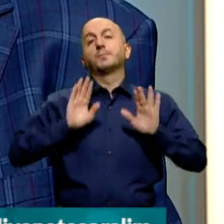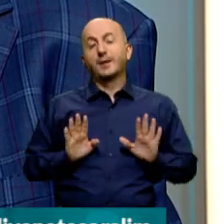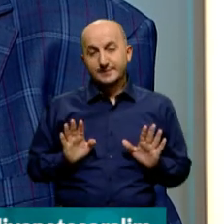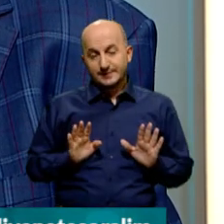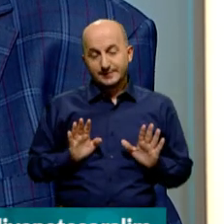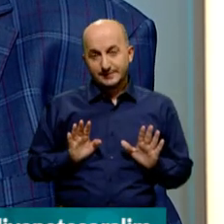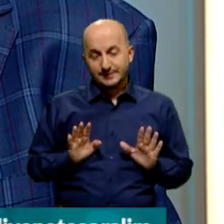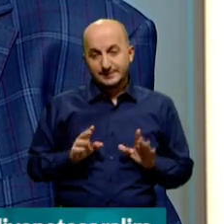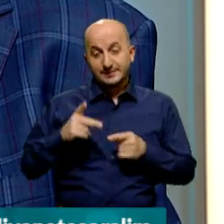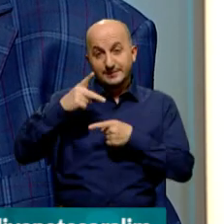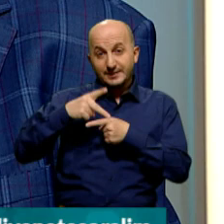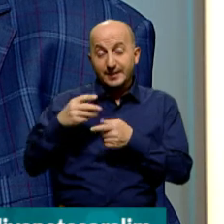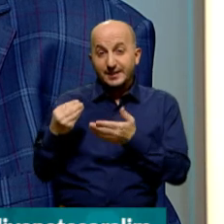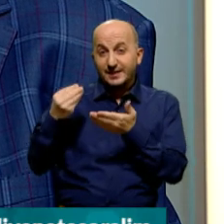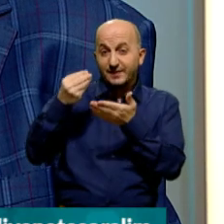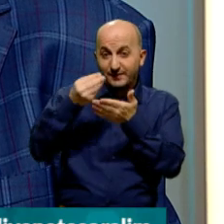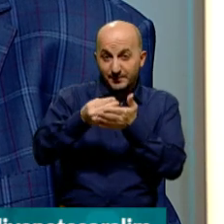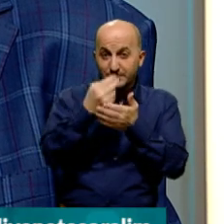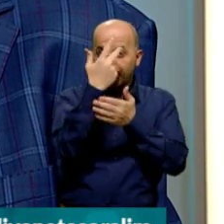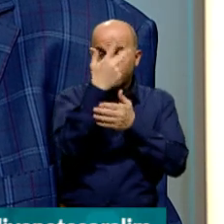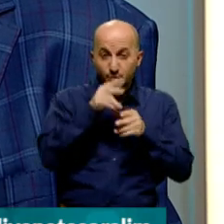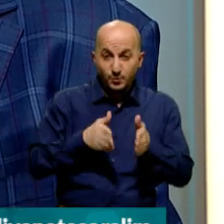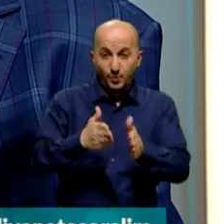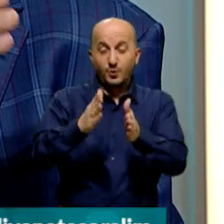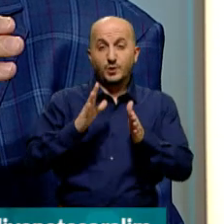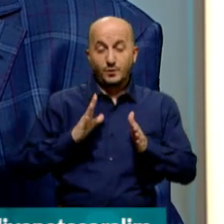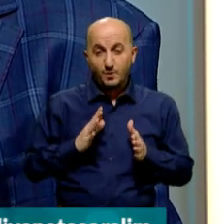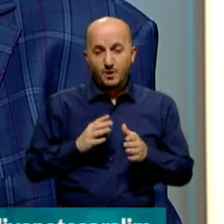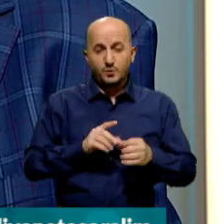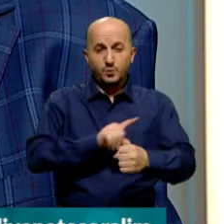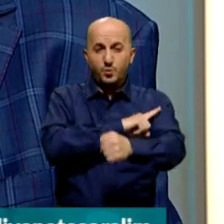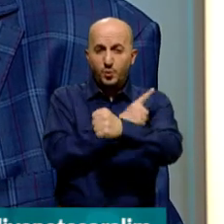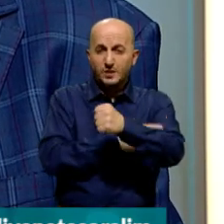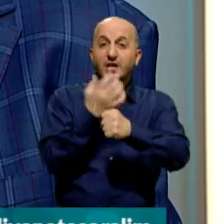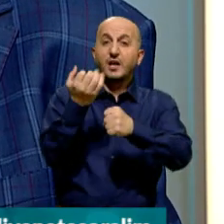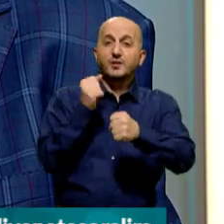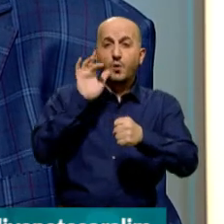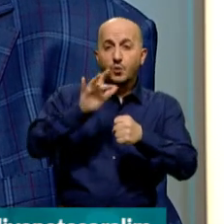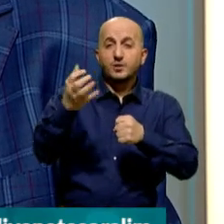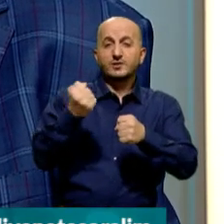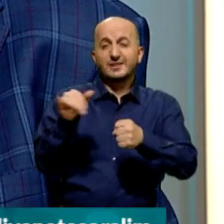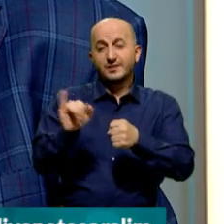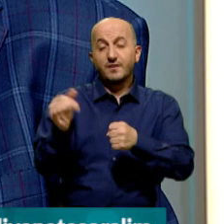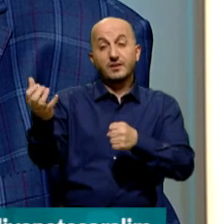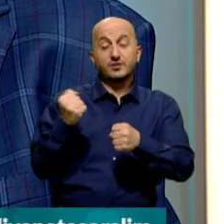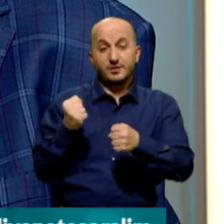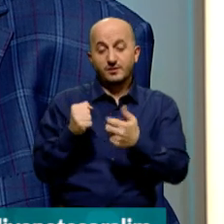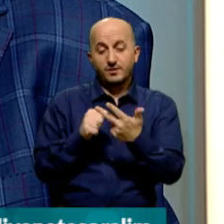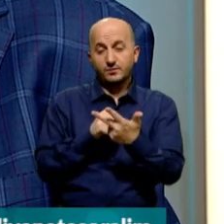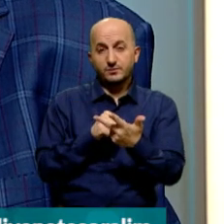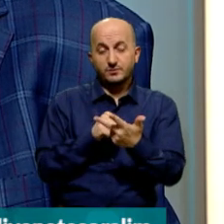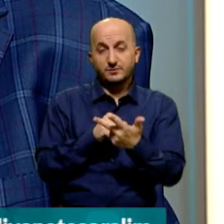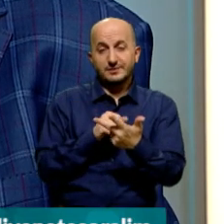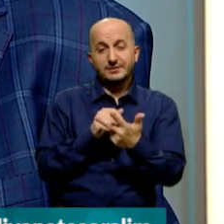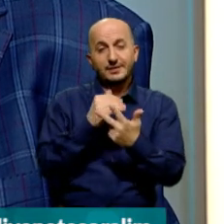zekatlarının verilmesinde 3 yol var. Kuvvetli alacaklar, orta alacaklar, zayıf alacaklar ama biz buna detay